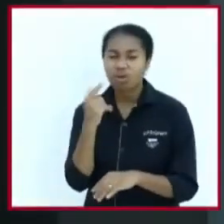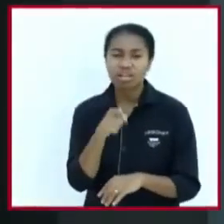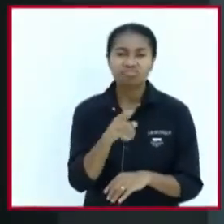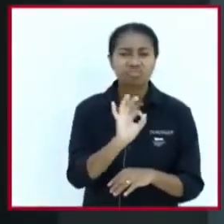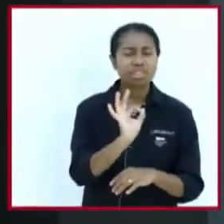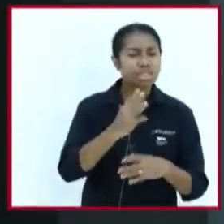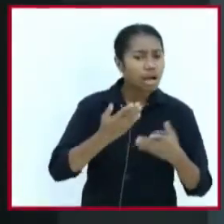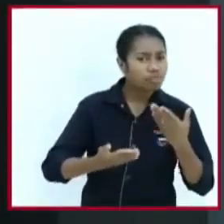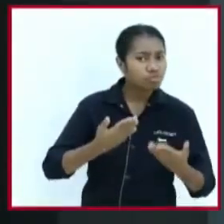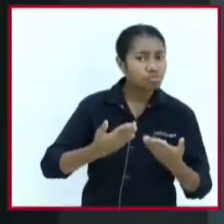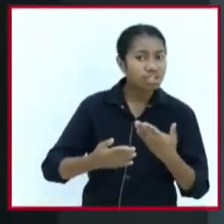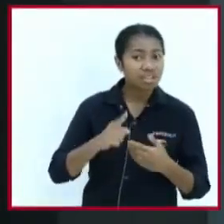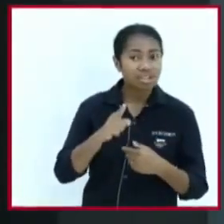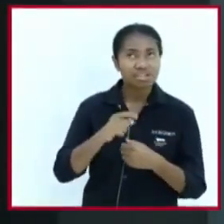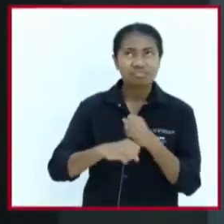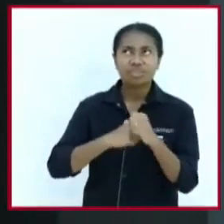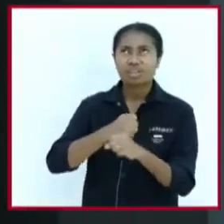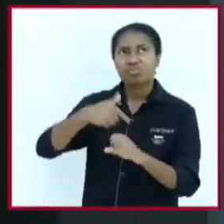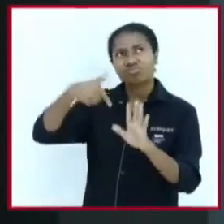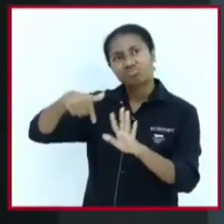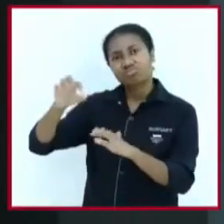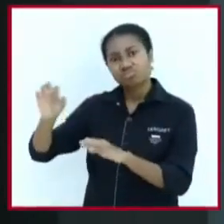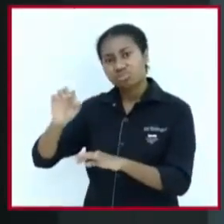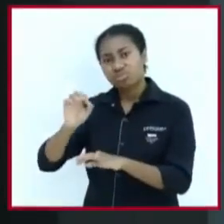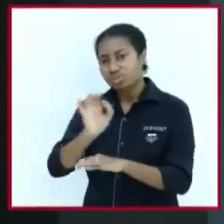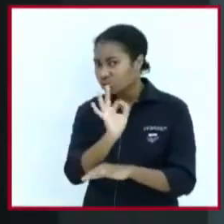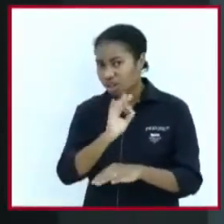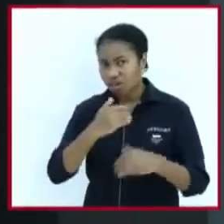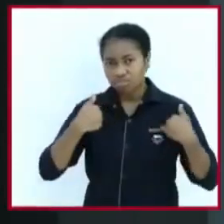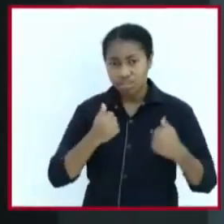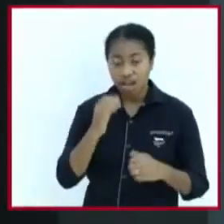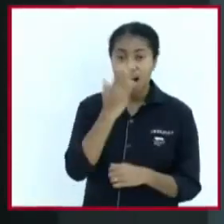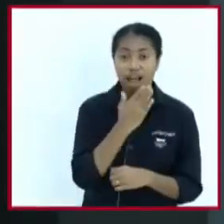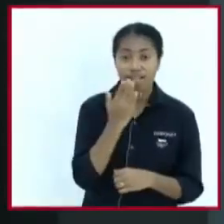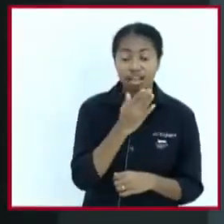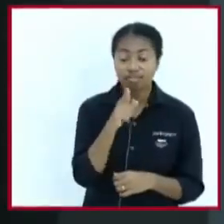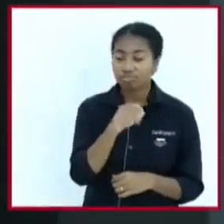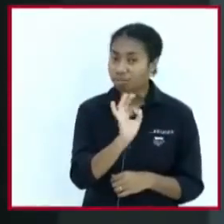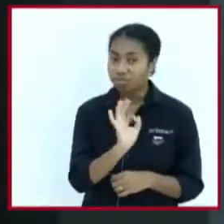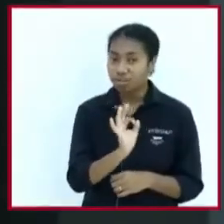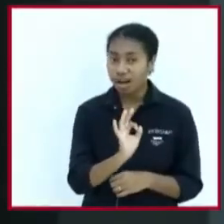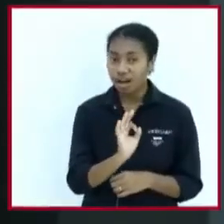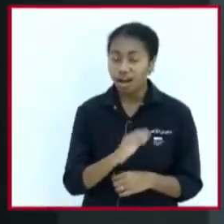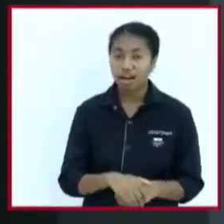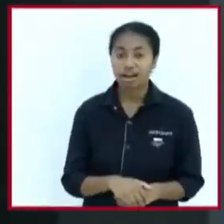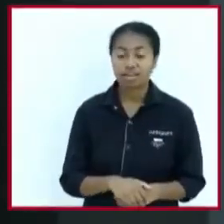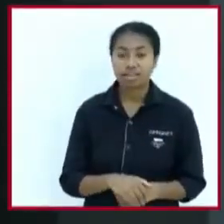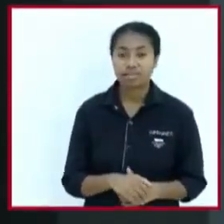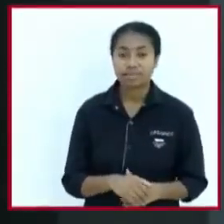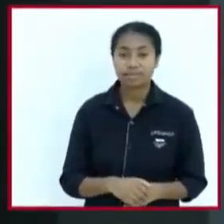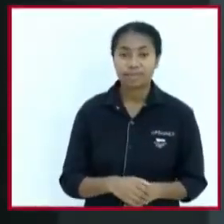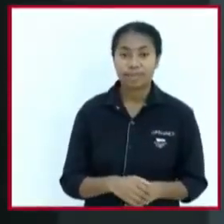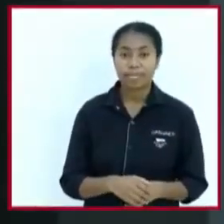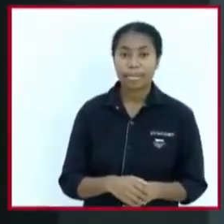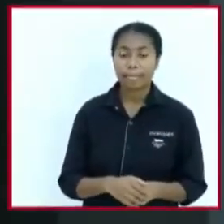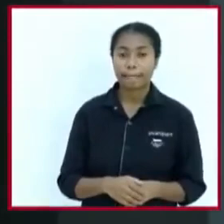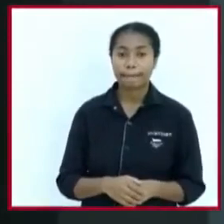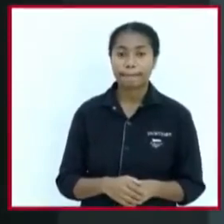70-an karena kalau di atas tahun 73 bisa jadi alasan orang Yahudi banggakan baikala kerabat Kalau sudah hancur